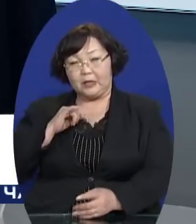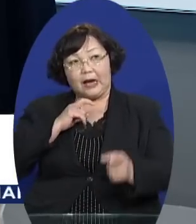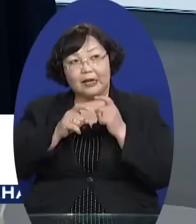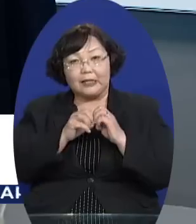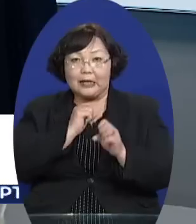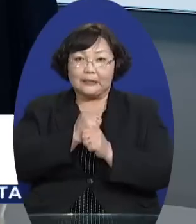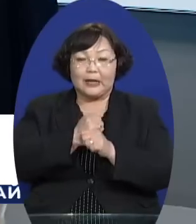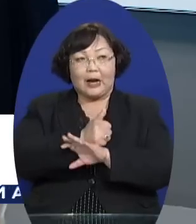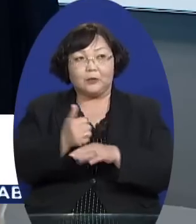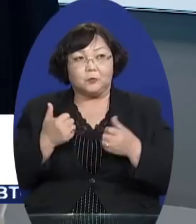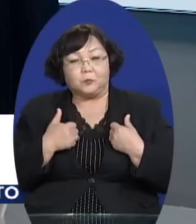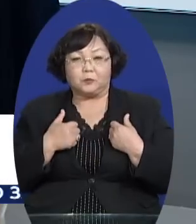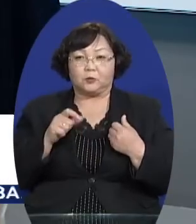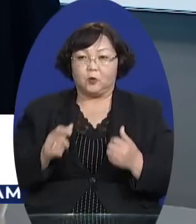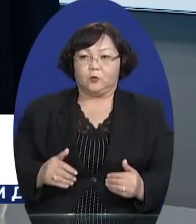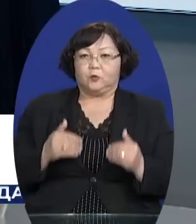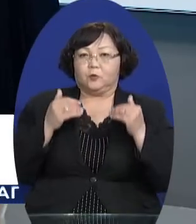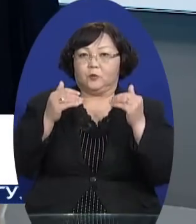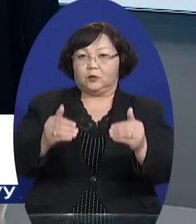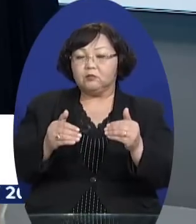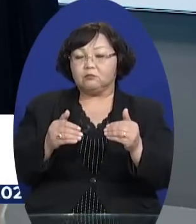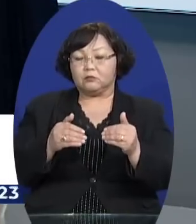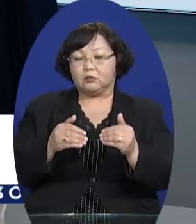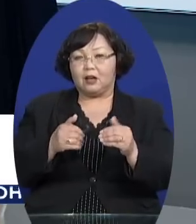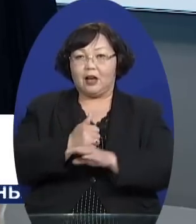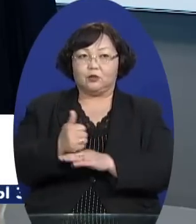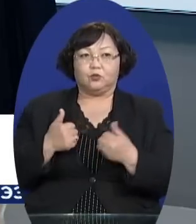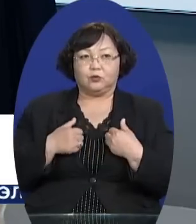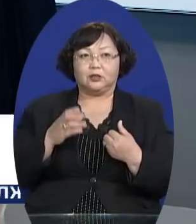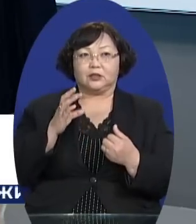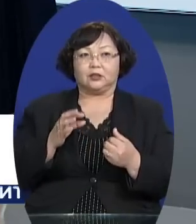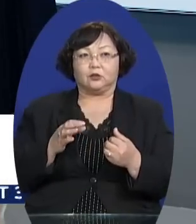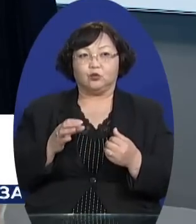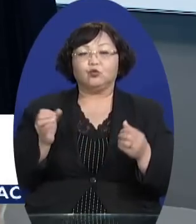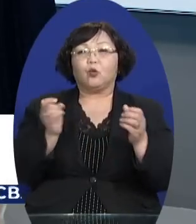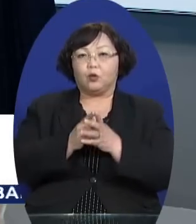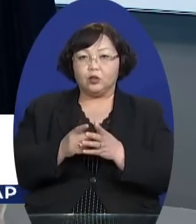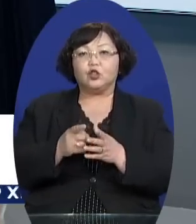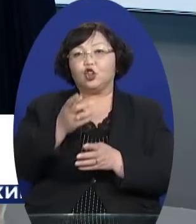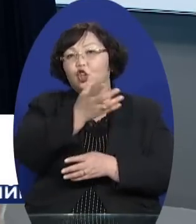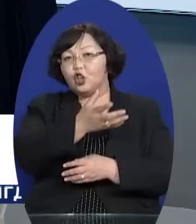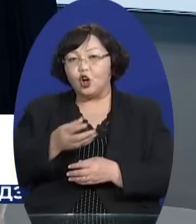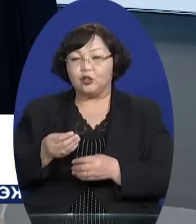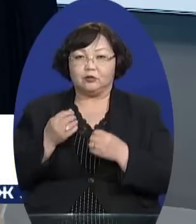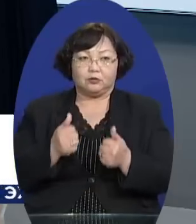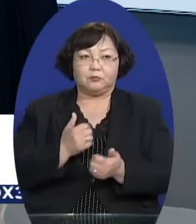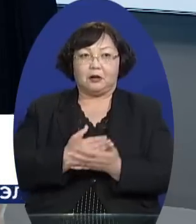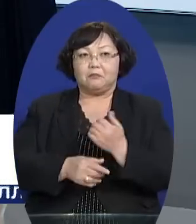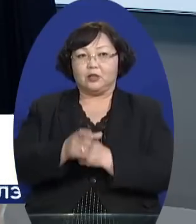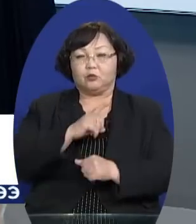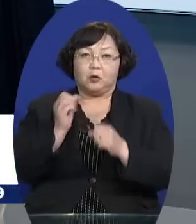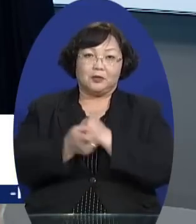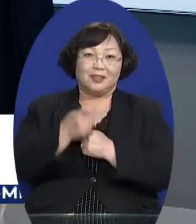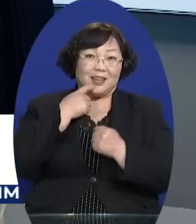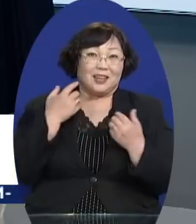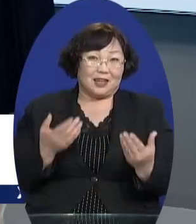аялалжуулалтын салбарыг одоо хөгжүүлэхэд за энэ нь аялалжуулалтын одоо салбарыг одоо хөгжүүлэхэд чухал өрг гүйцэтгэж байна гэдгийг ч бас мэрэгжилтнүүд онцолж